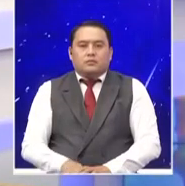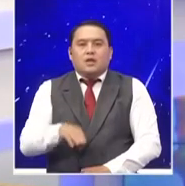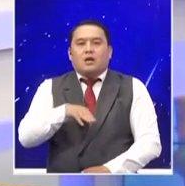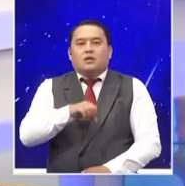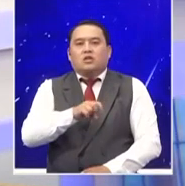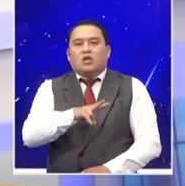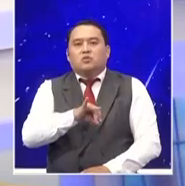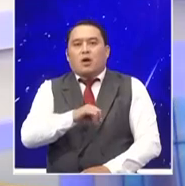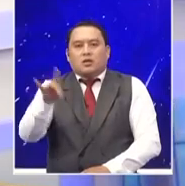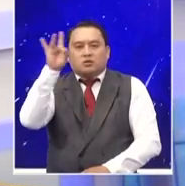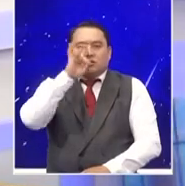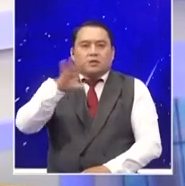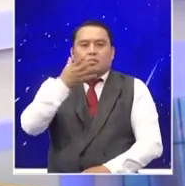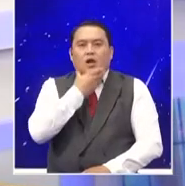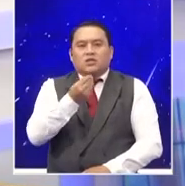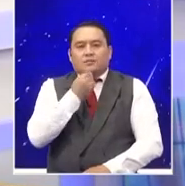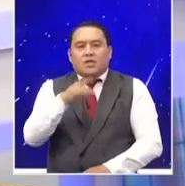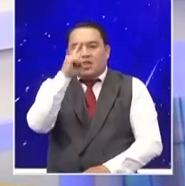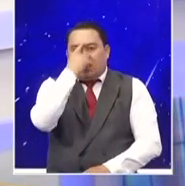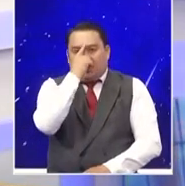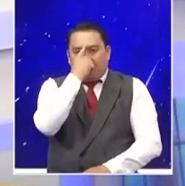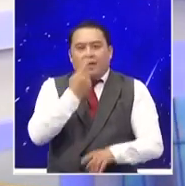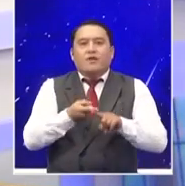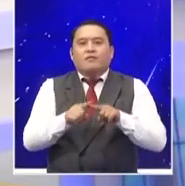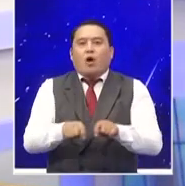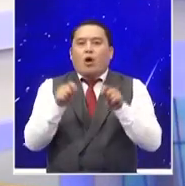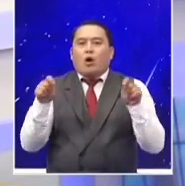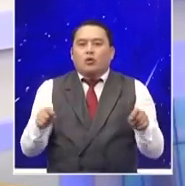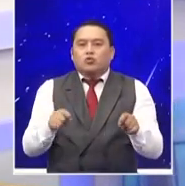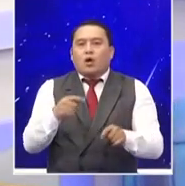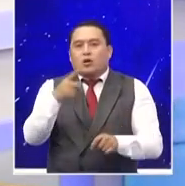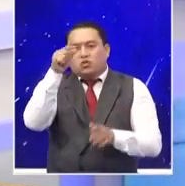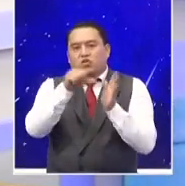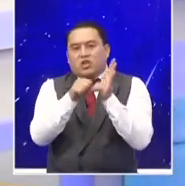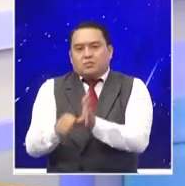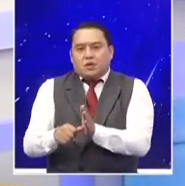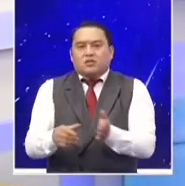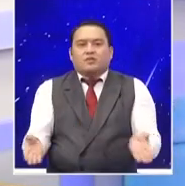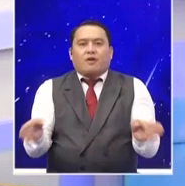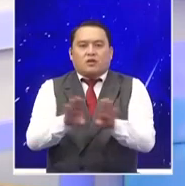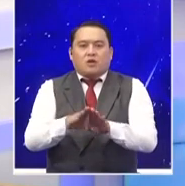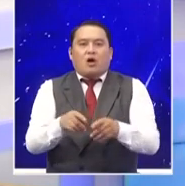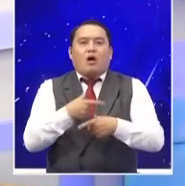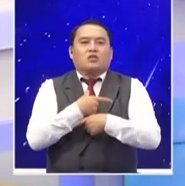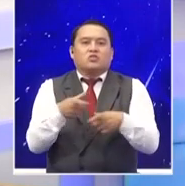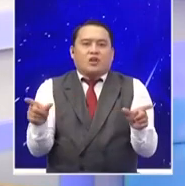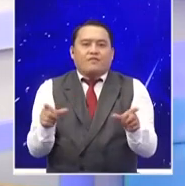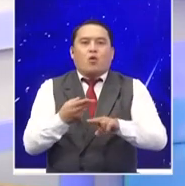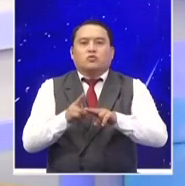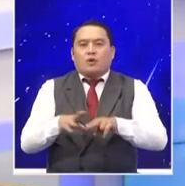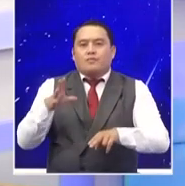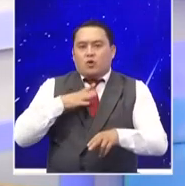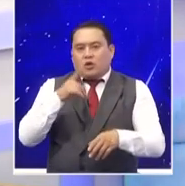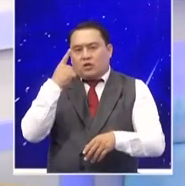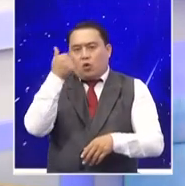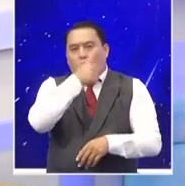Тадж-Махал – самая знаменитая достопримечательность Индии, вновь открылась после полугодового перерыва. До объявления карантина мавзолей принимал в